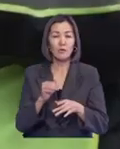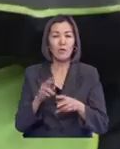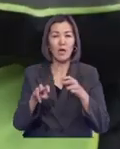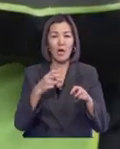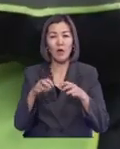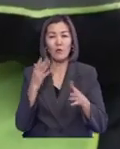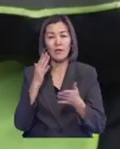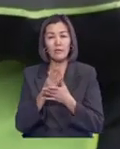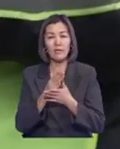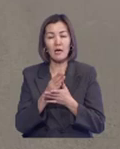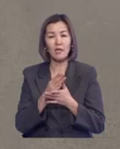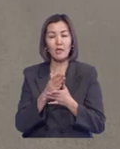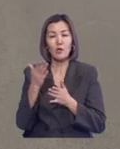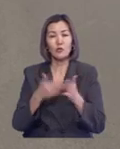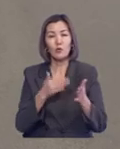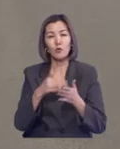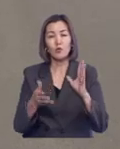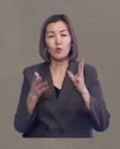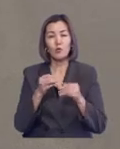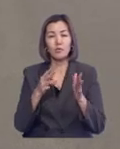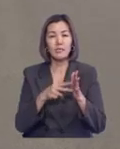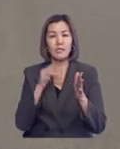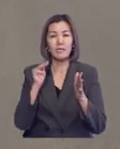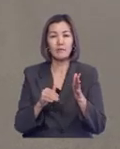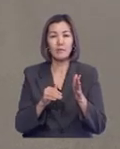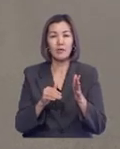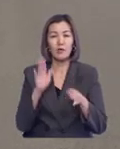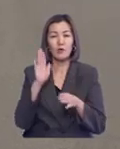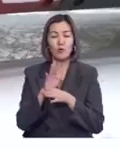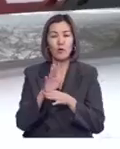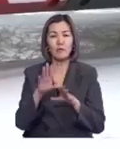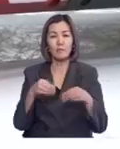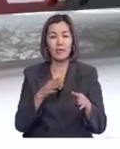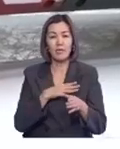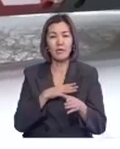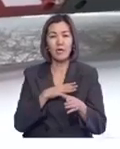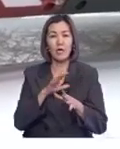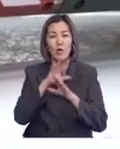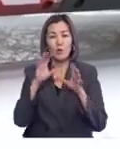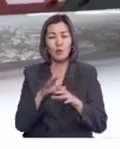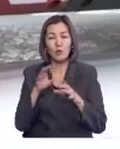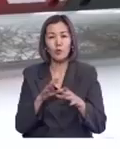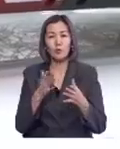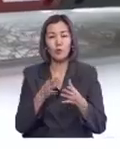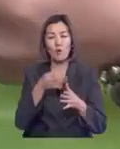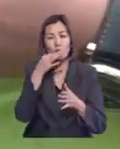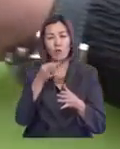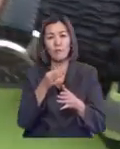ақауды анықтаған. Оларды жою бойынша 8000-ға жуық ұйғарым берілді. Жолдарды күтіп ұстауға жауапты